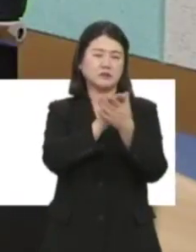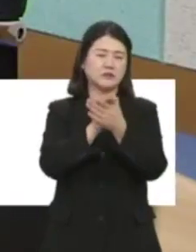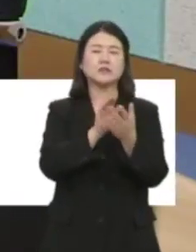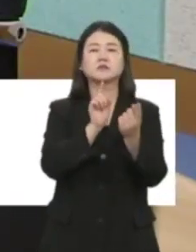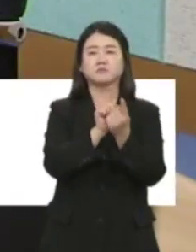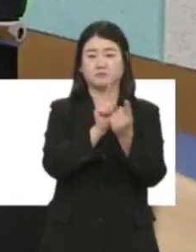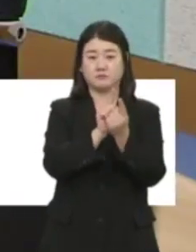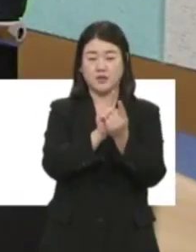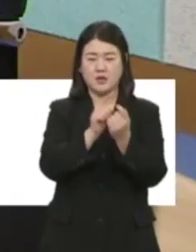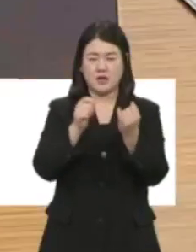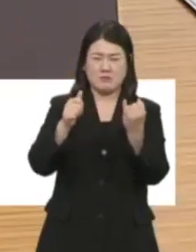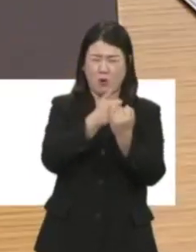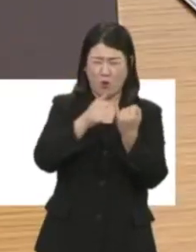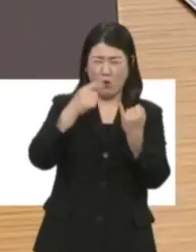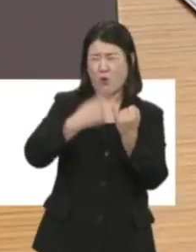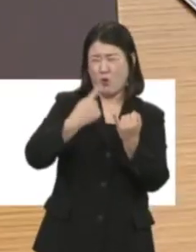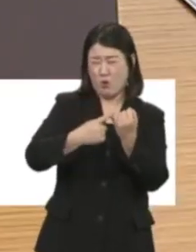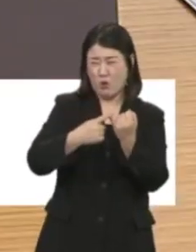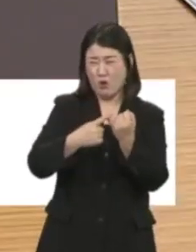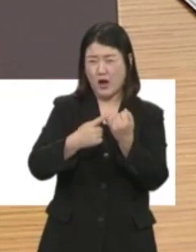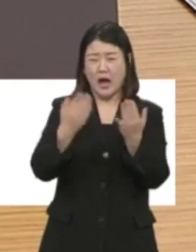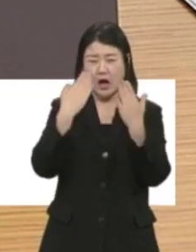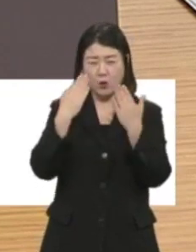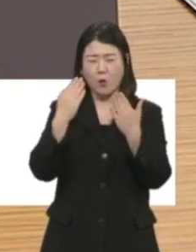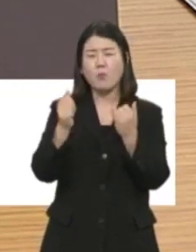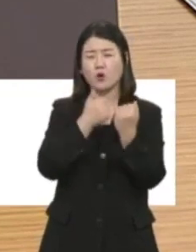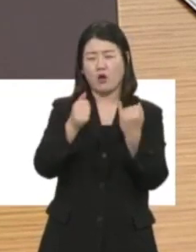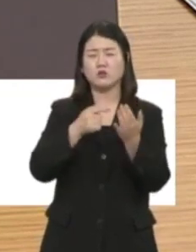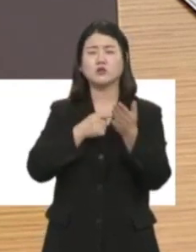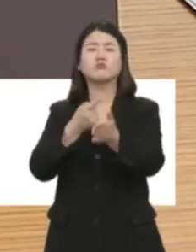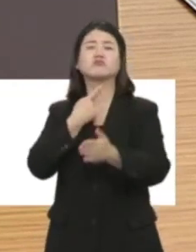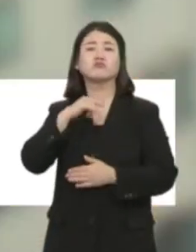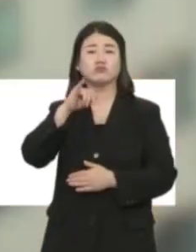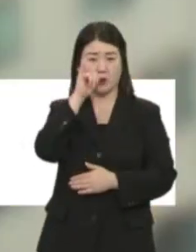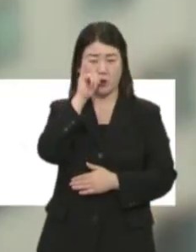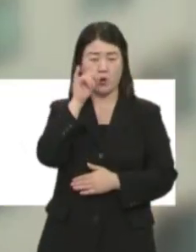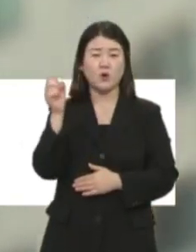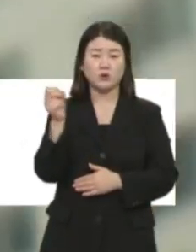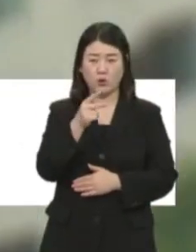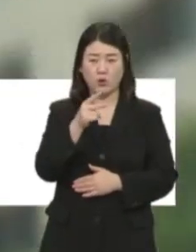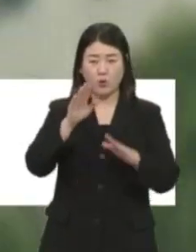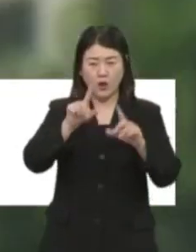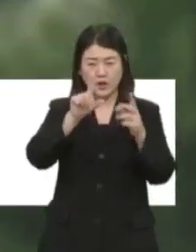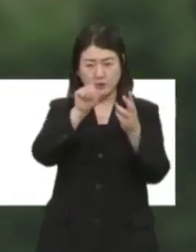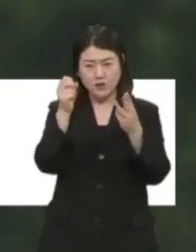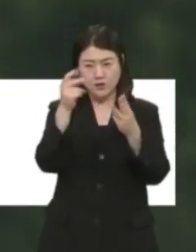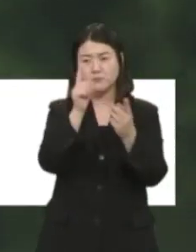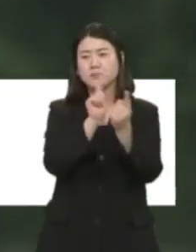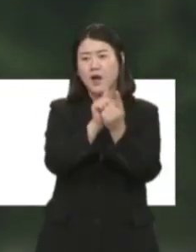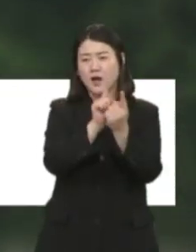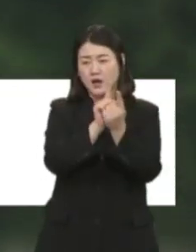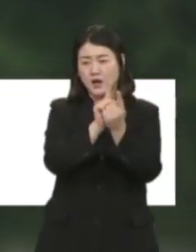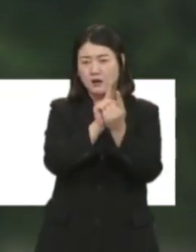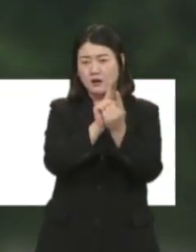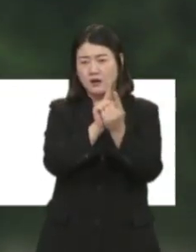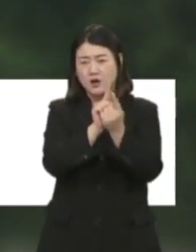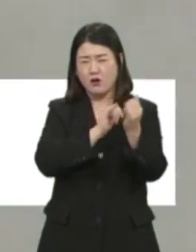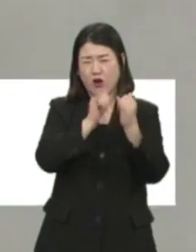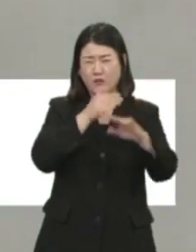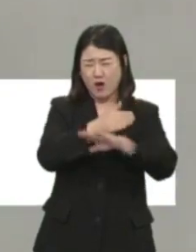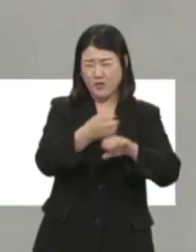친하게 지내며 폭언과 폭락을 일삼아 학교 폭력 사건으로 접수된 사실이 있고 올해 3월부터 다시 만났지만